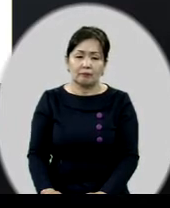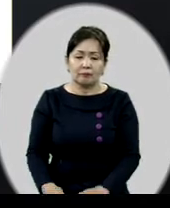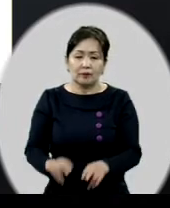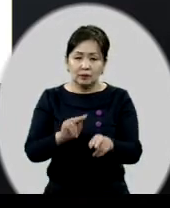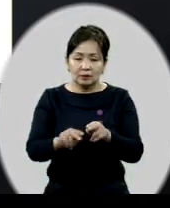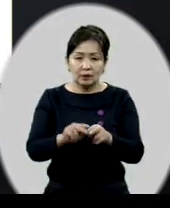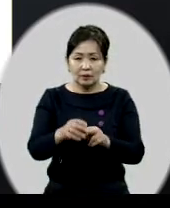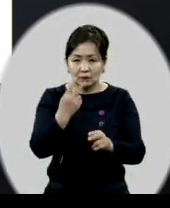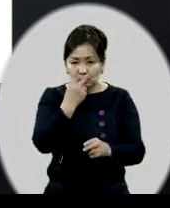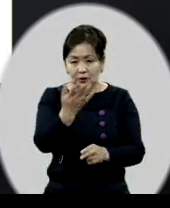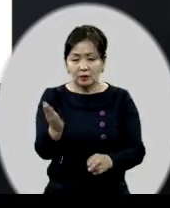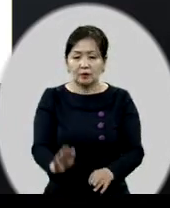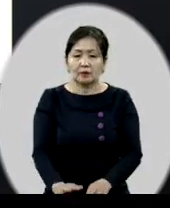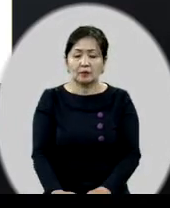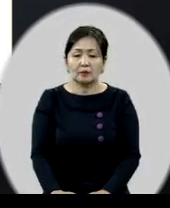Шалгая.